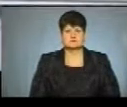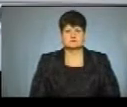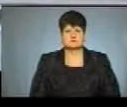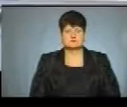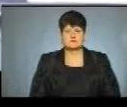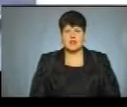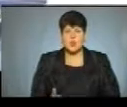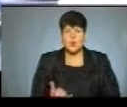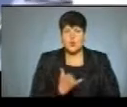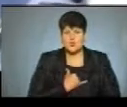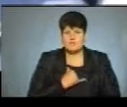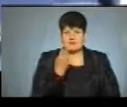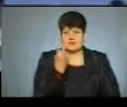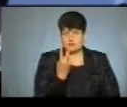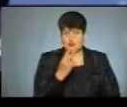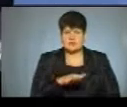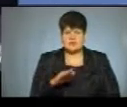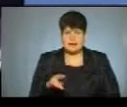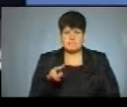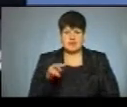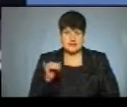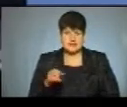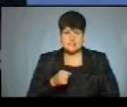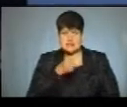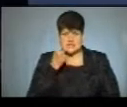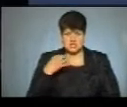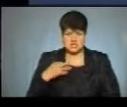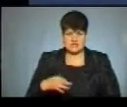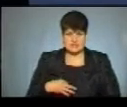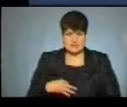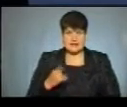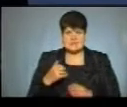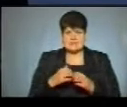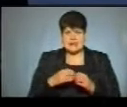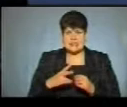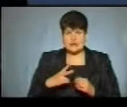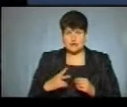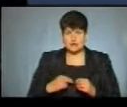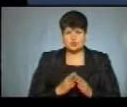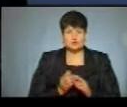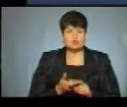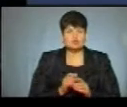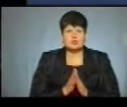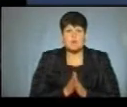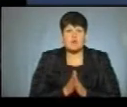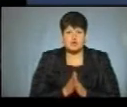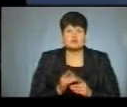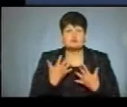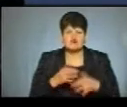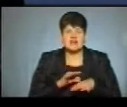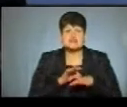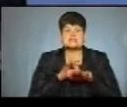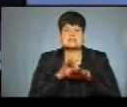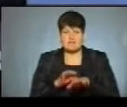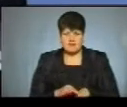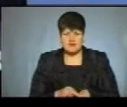У мене двоє дітей в Пласті, це старші сини, і середня донечка дуже просить, щоб її теж вже відвели, і